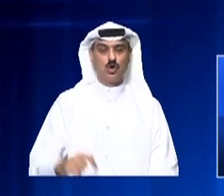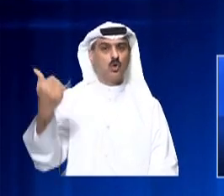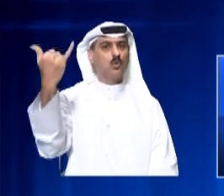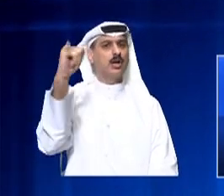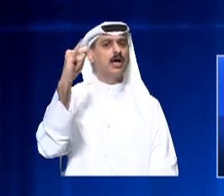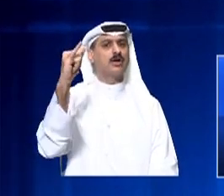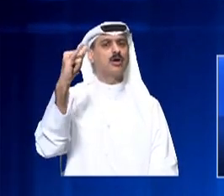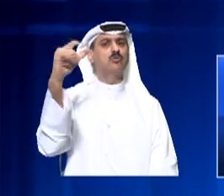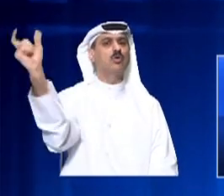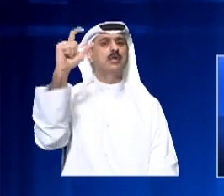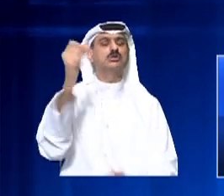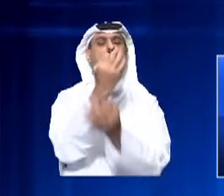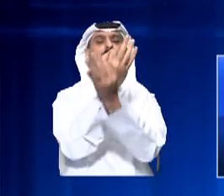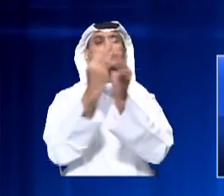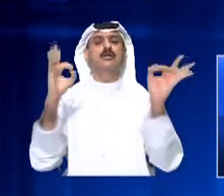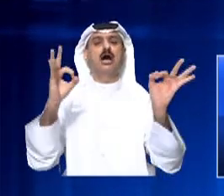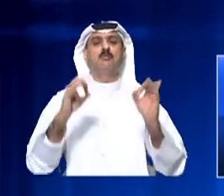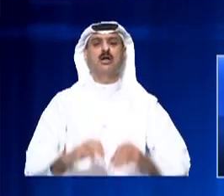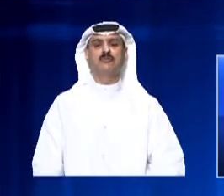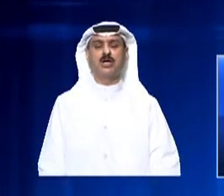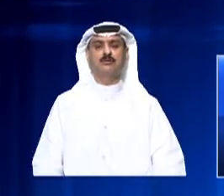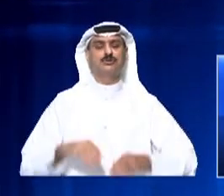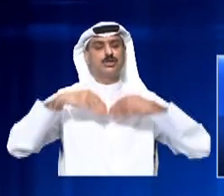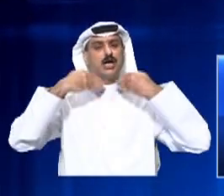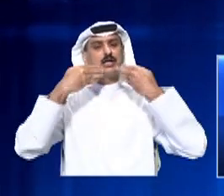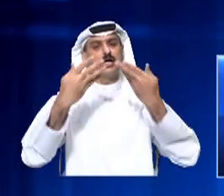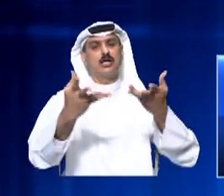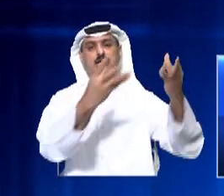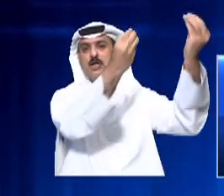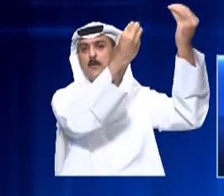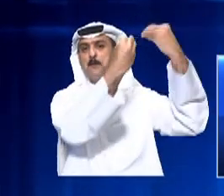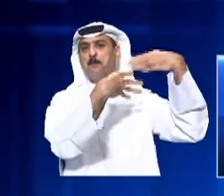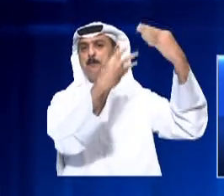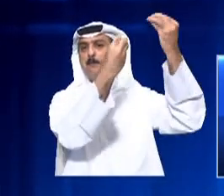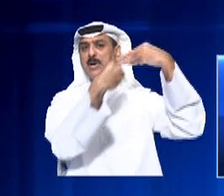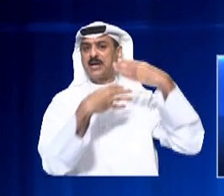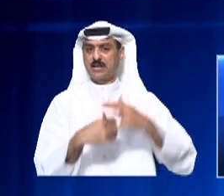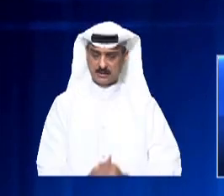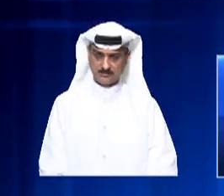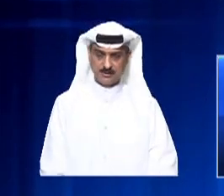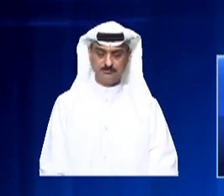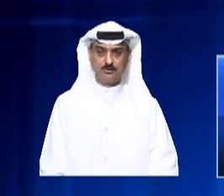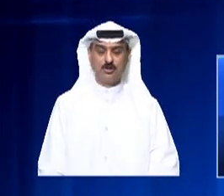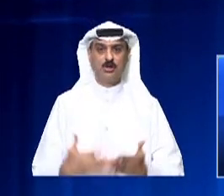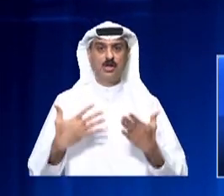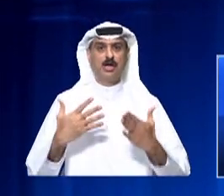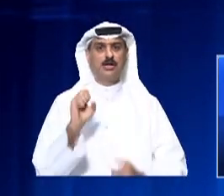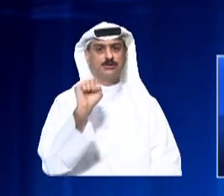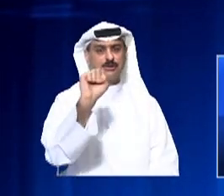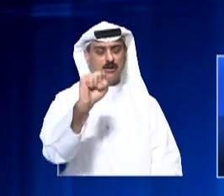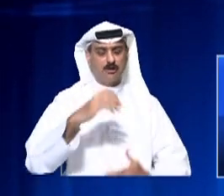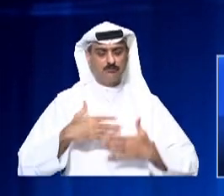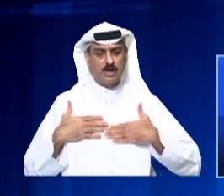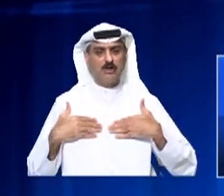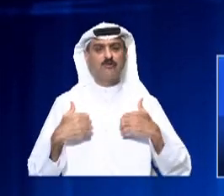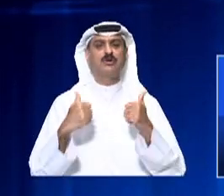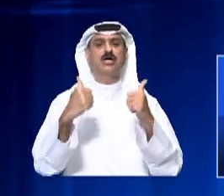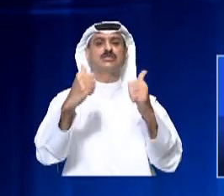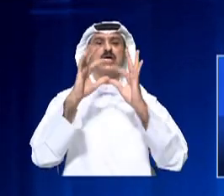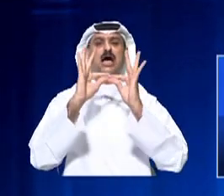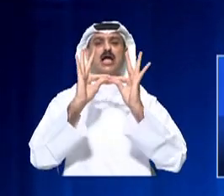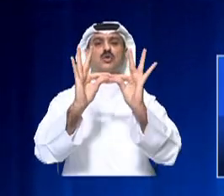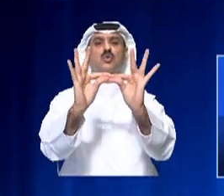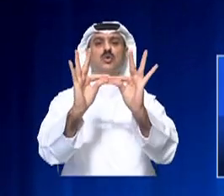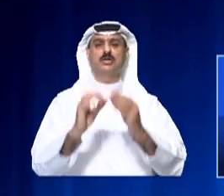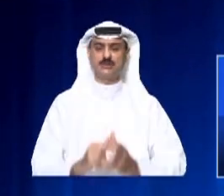العربية والإسلامية بوافر الخير واليمن والبركات، وأن يديم على سموه رعاه الله موفور الصحة